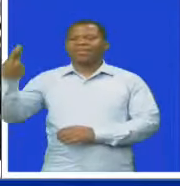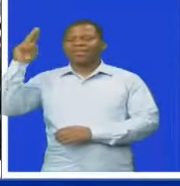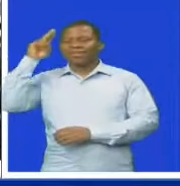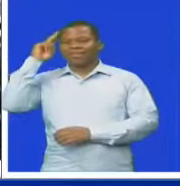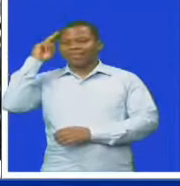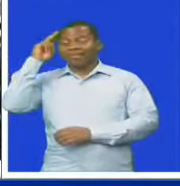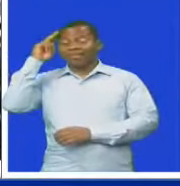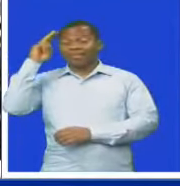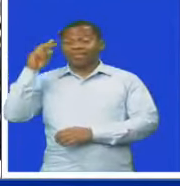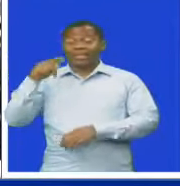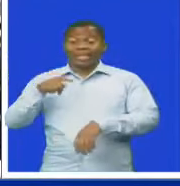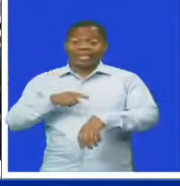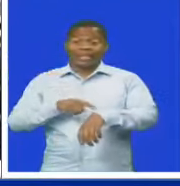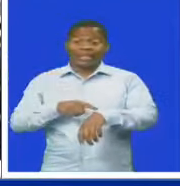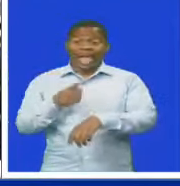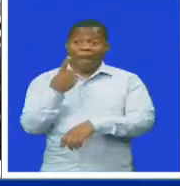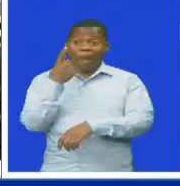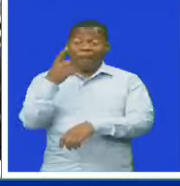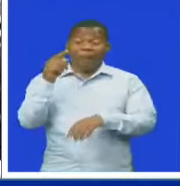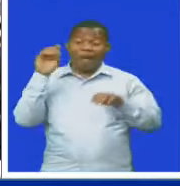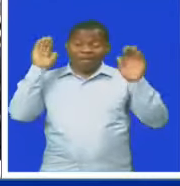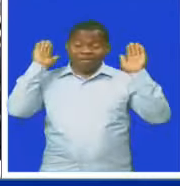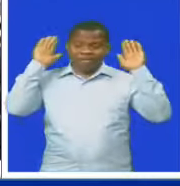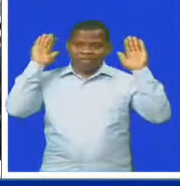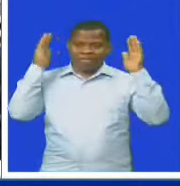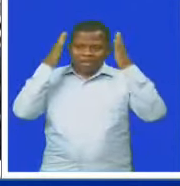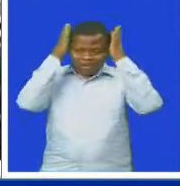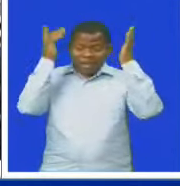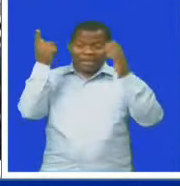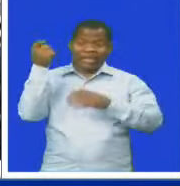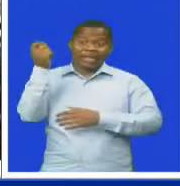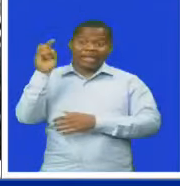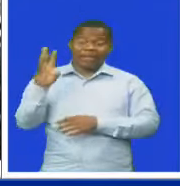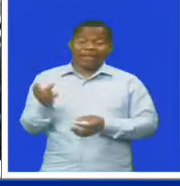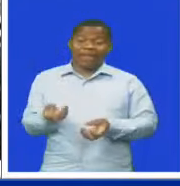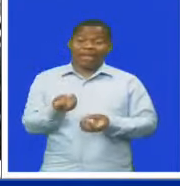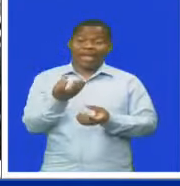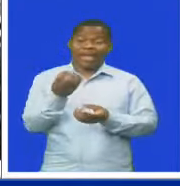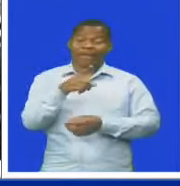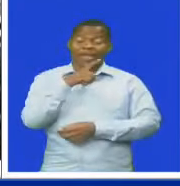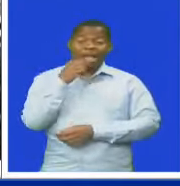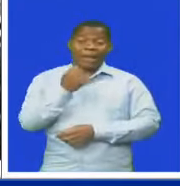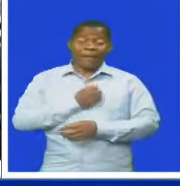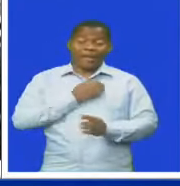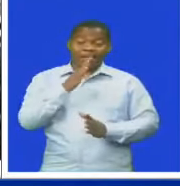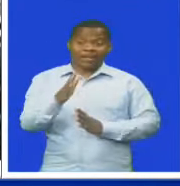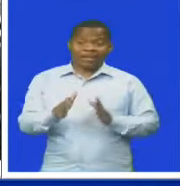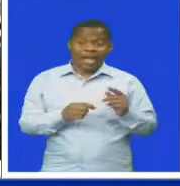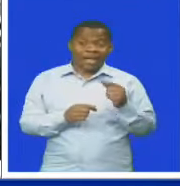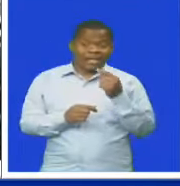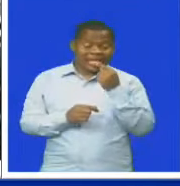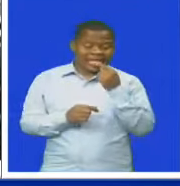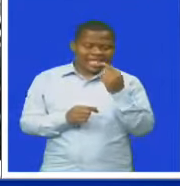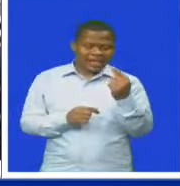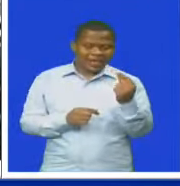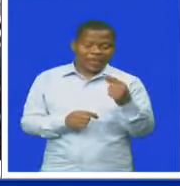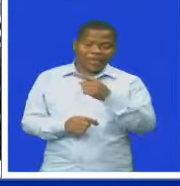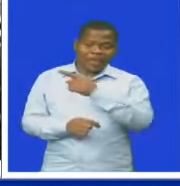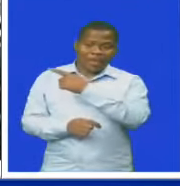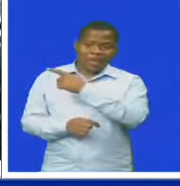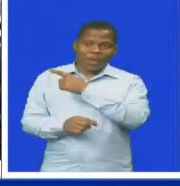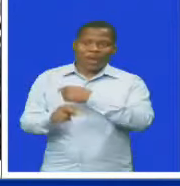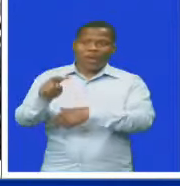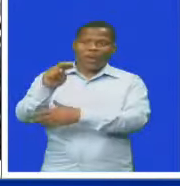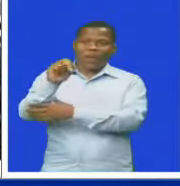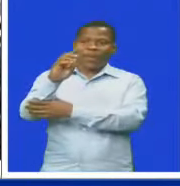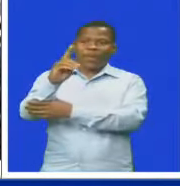Sinvusele maswati lamahle emukela Tindzaba tensimbi ekucala kuso sibuko semaswati libito lami nginginelisiwe ndla ngamandla ngihambisana